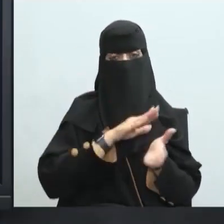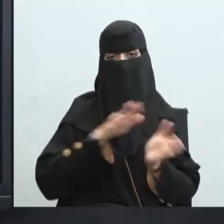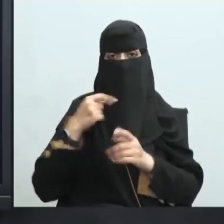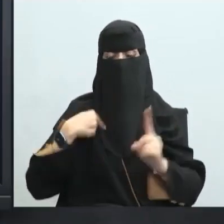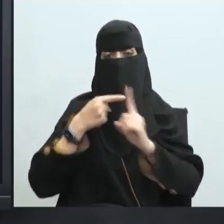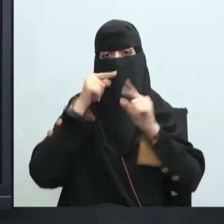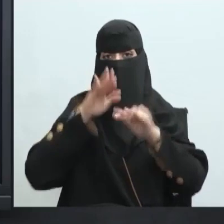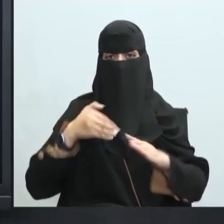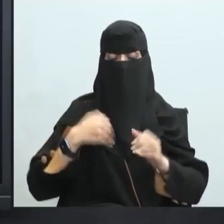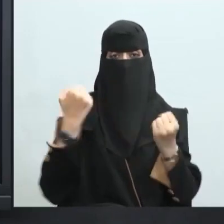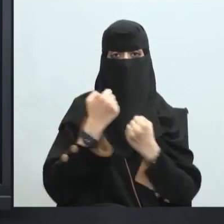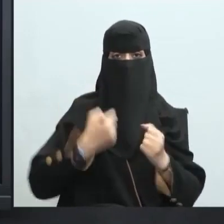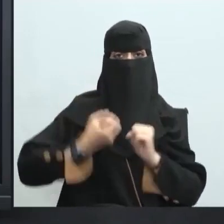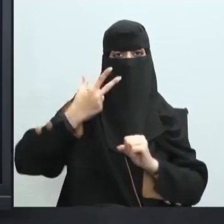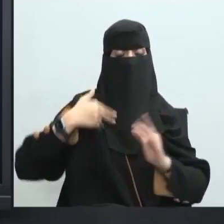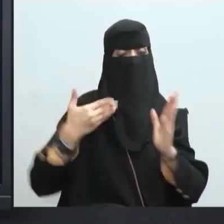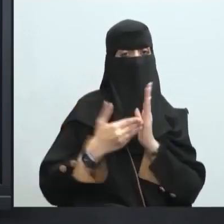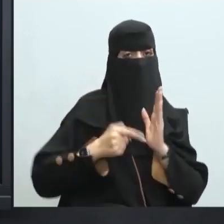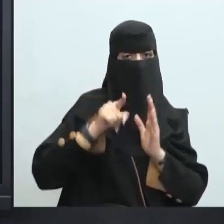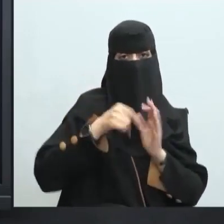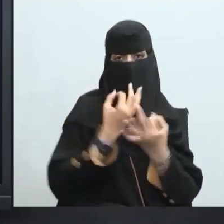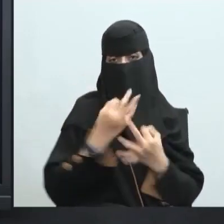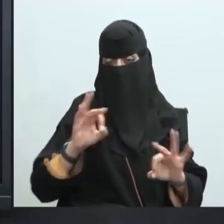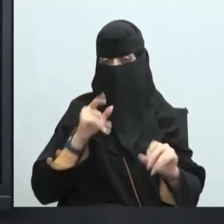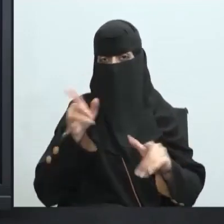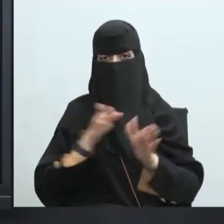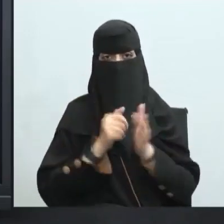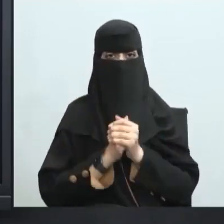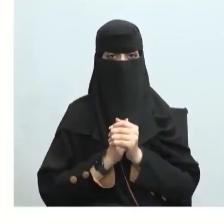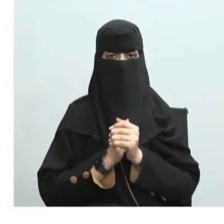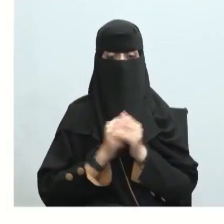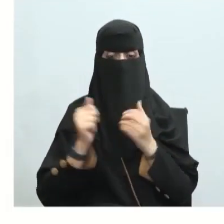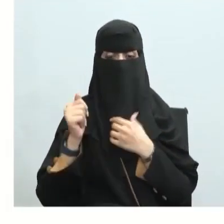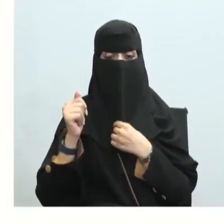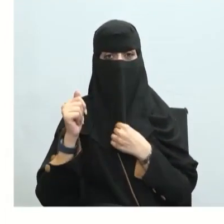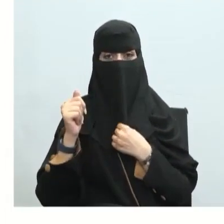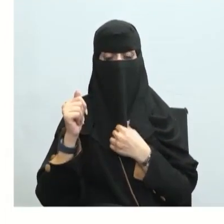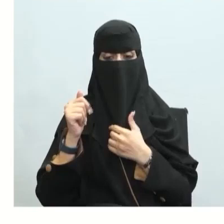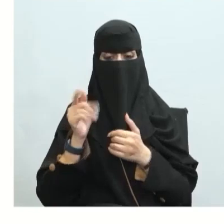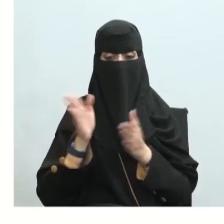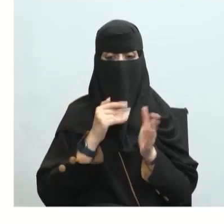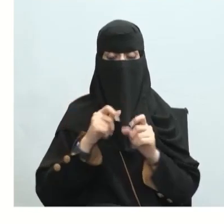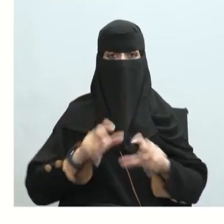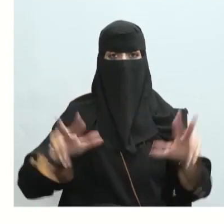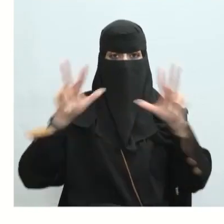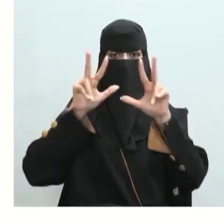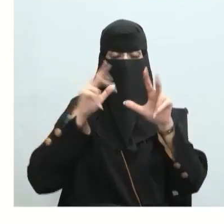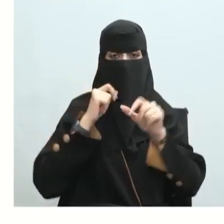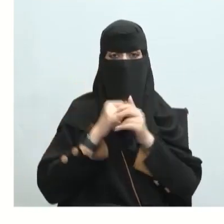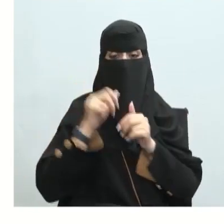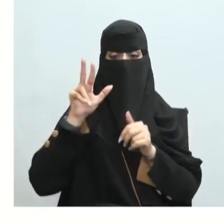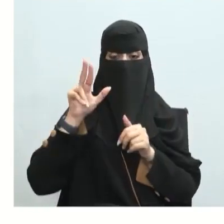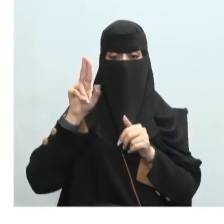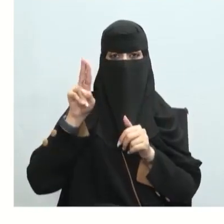الاهداف التدريبيه التي يتوقع منك باذن الله تعالى ان تكون قد اتقنتها في نهايه هذه الوحده وصلنا الى